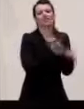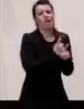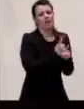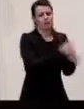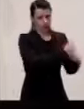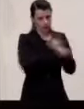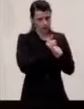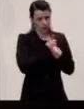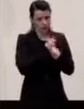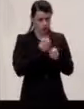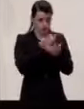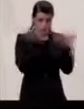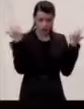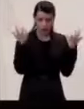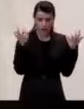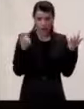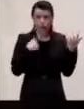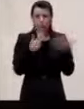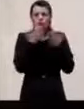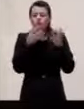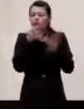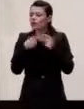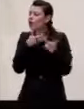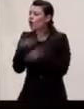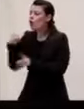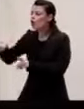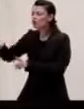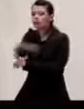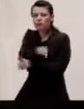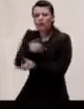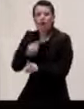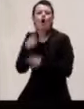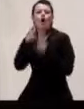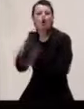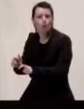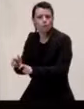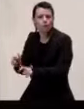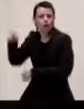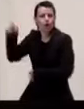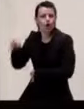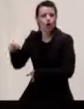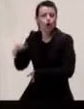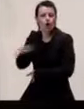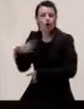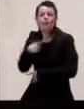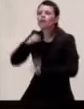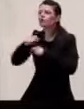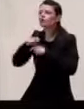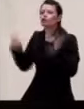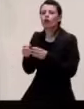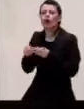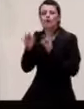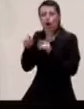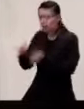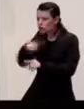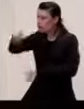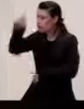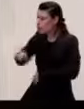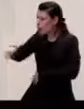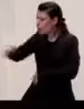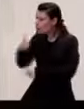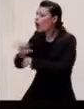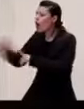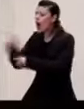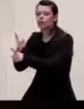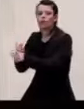obbligo ciò che è dentro un ospedale, nel senso che il mio direttore generale fa le cose, do un'indicazione che gli altri devono seguire rispetto